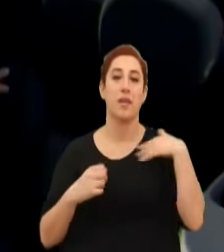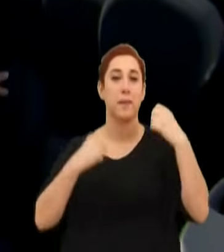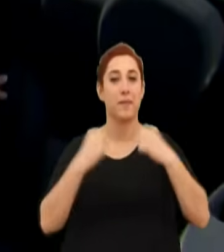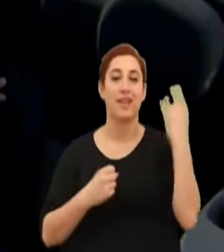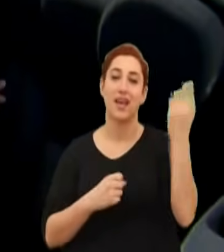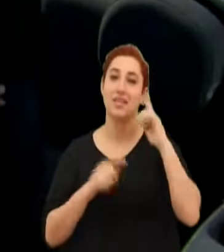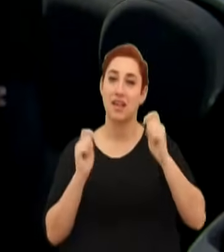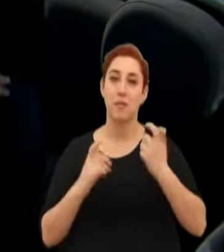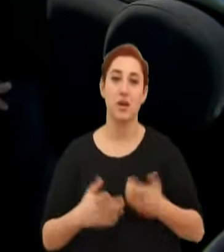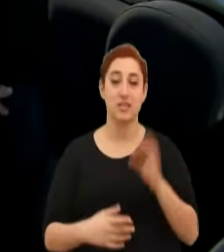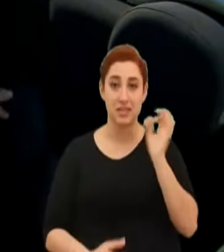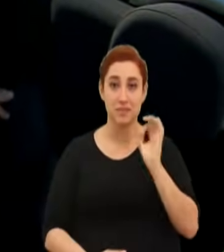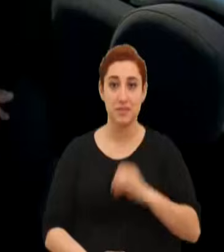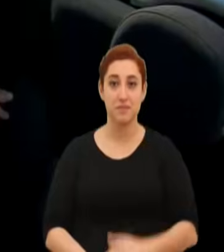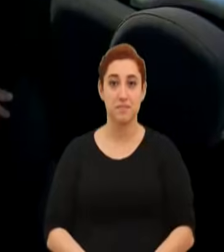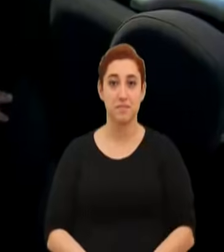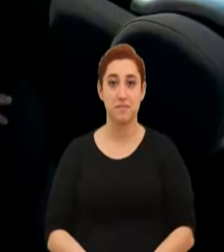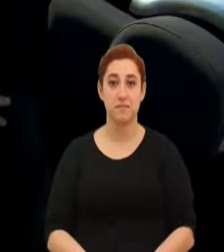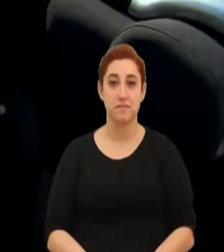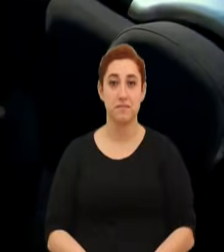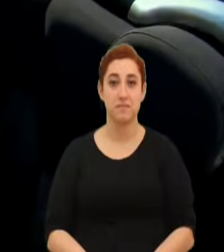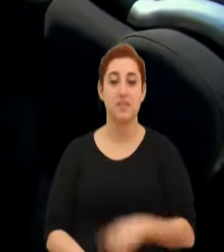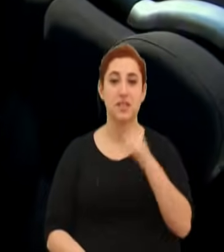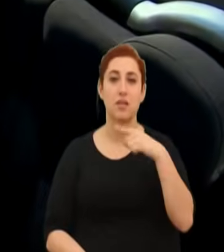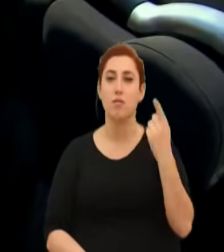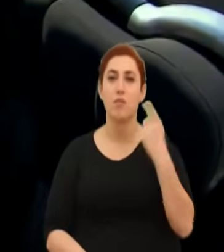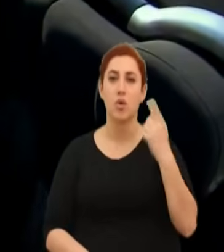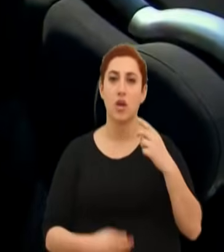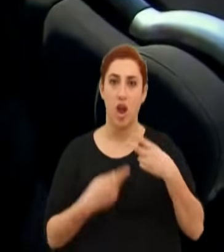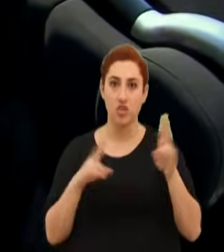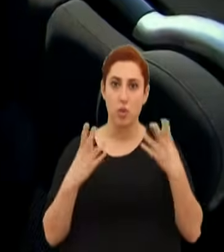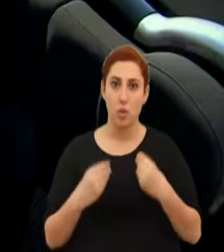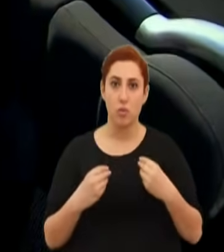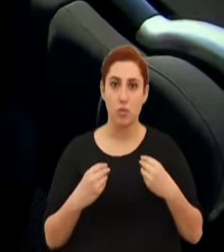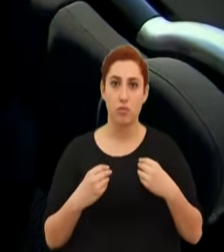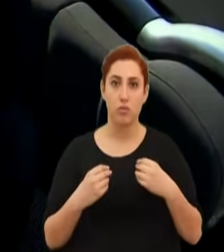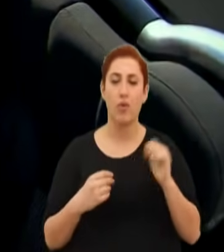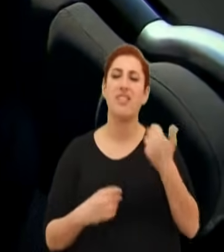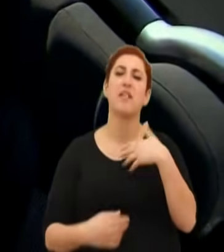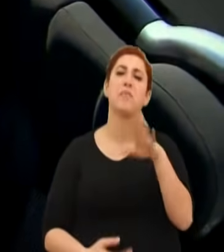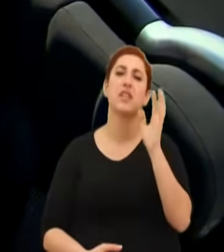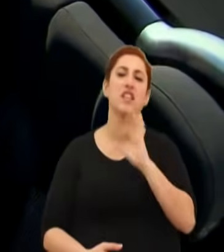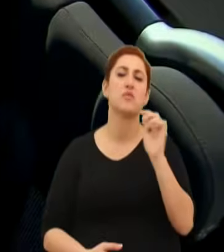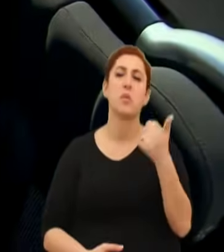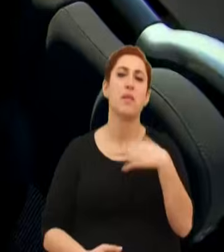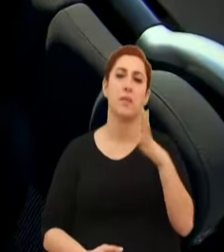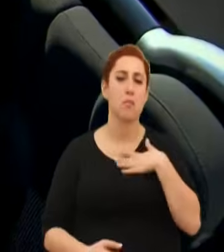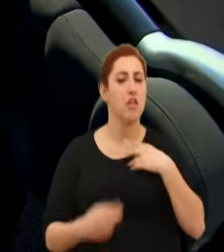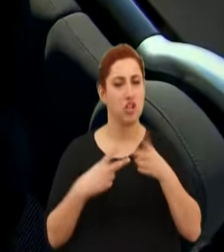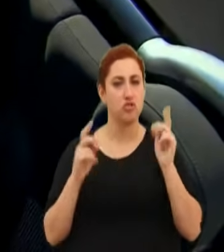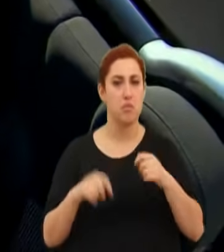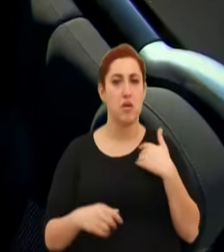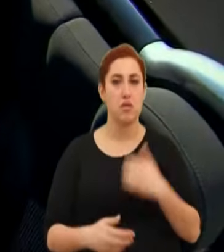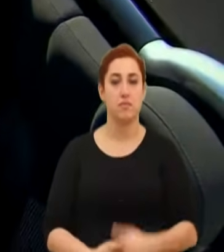bindiririz, gezdiririz. Değil mi? Senin motorun açıldı mı? Önemli değil. Hiç önemli değil. Ben